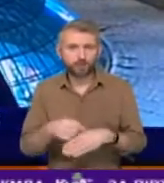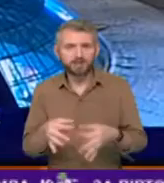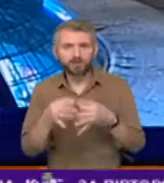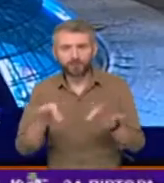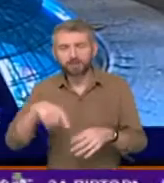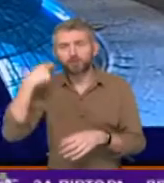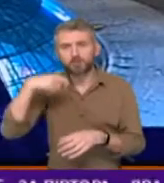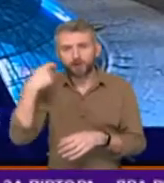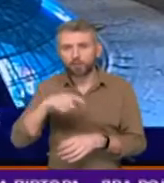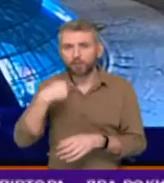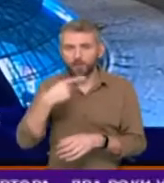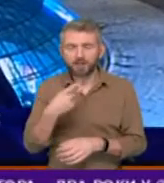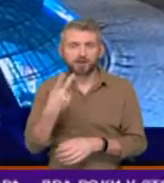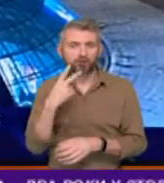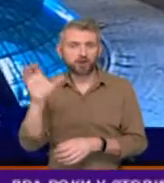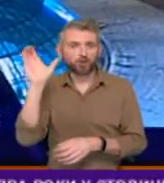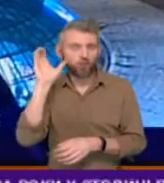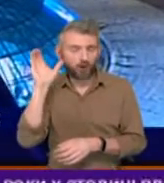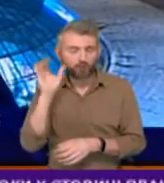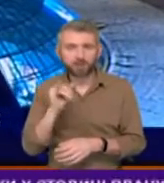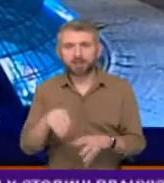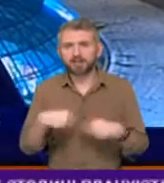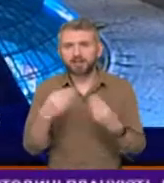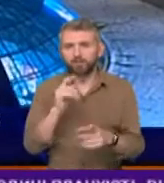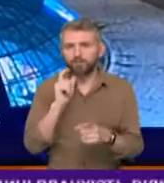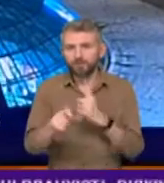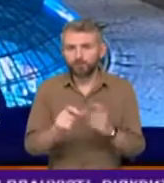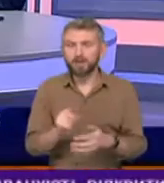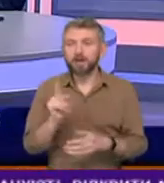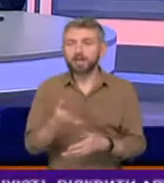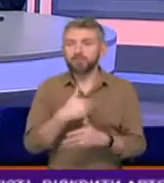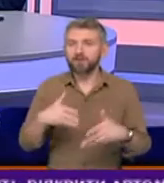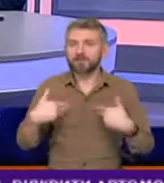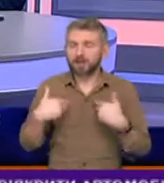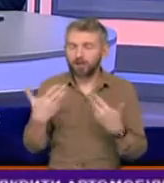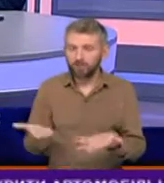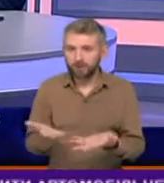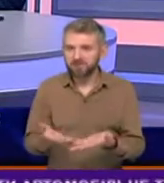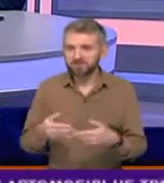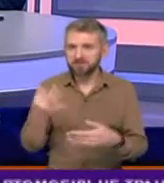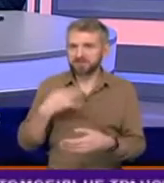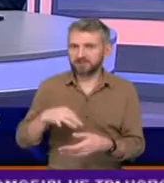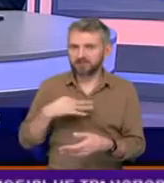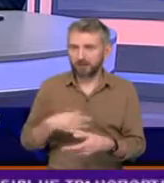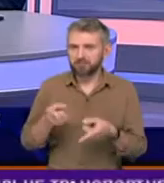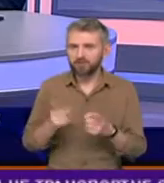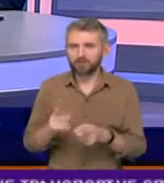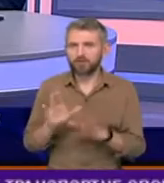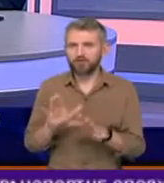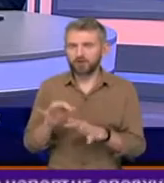набирайте, говоріть, ми вас завжди слухаємо, вислуховуємо і даємо відповідь. Але ми вітаємо вас, звісно, із синами, вже тепер вже тільки про